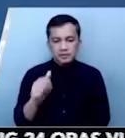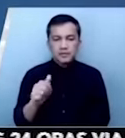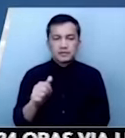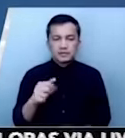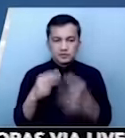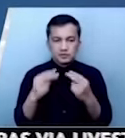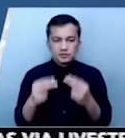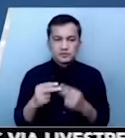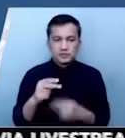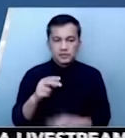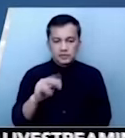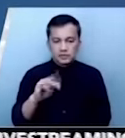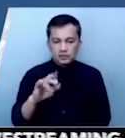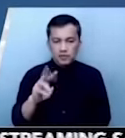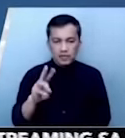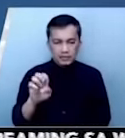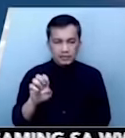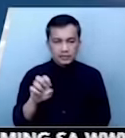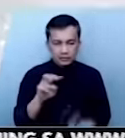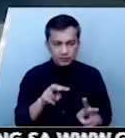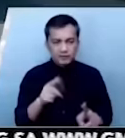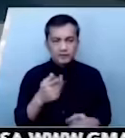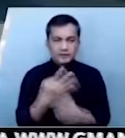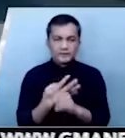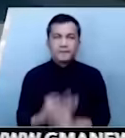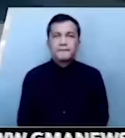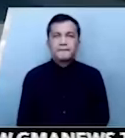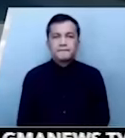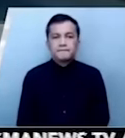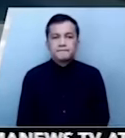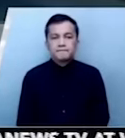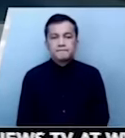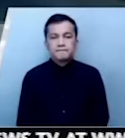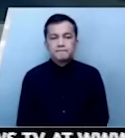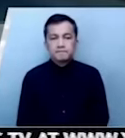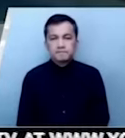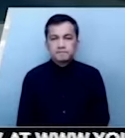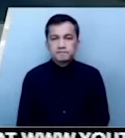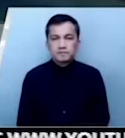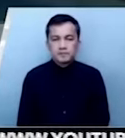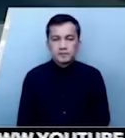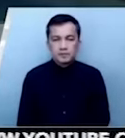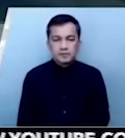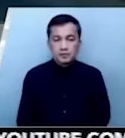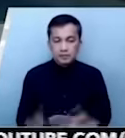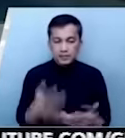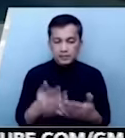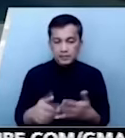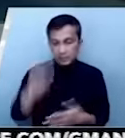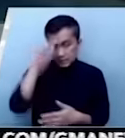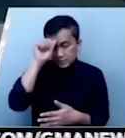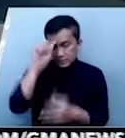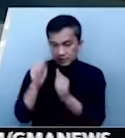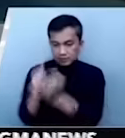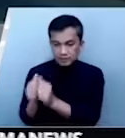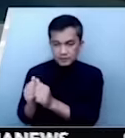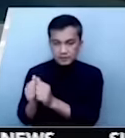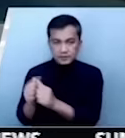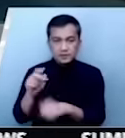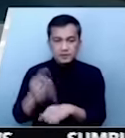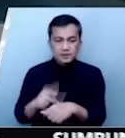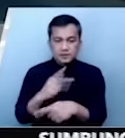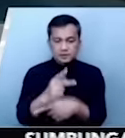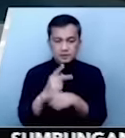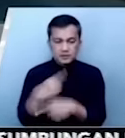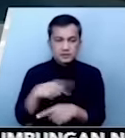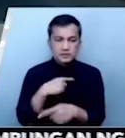Nico Wahe, nakatutok, 24 oras. Maging ang India, kakampi raw ng Pilipinas sa pagprotekta sa ating